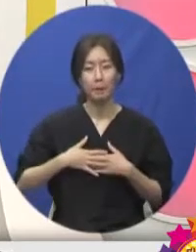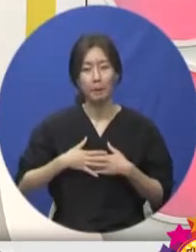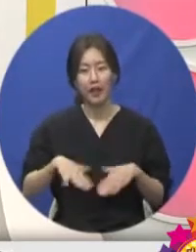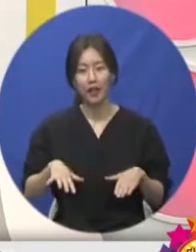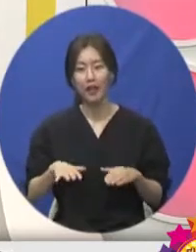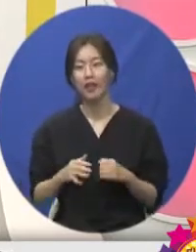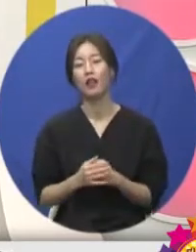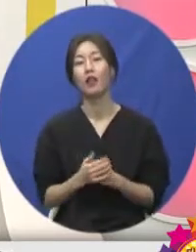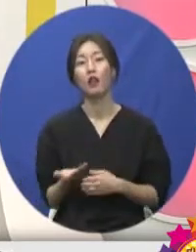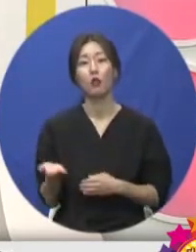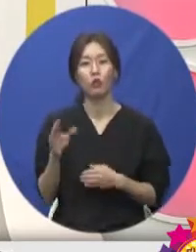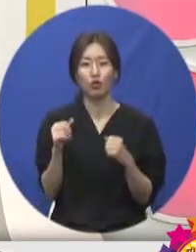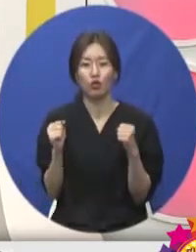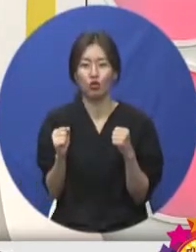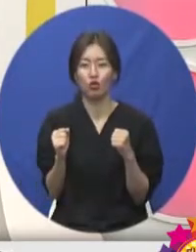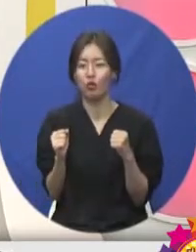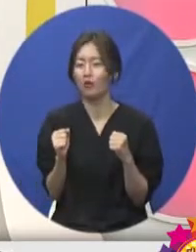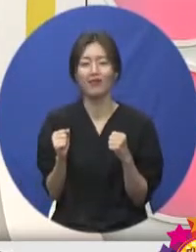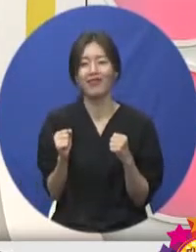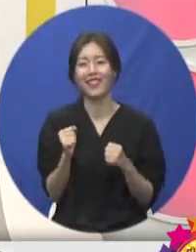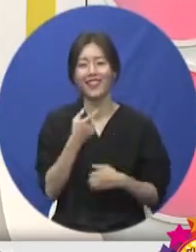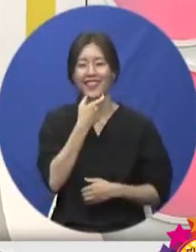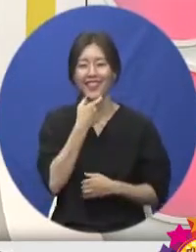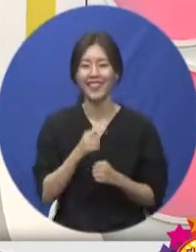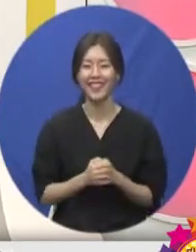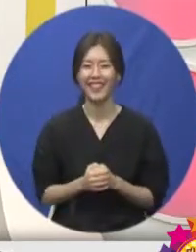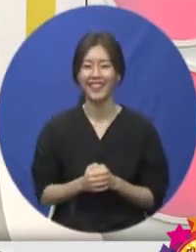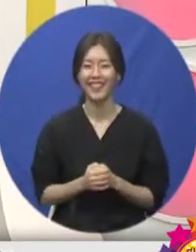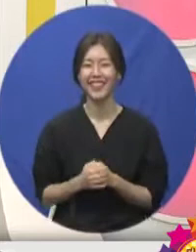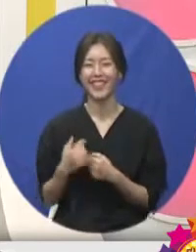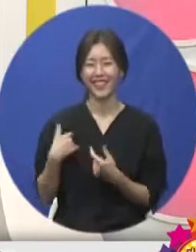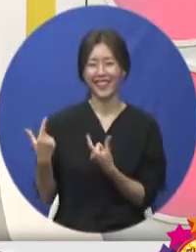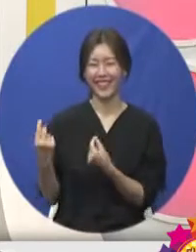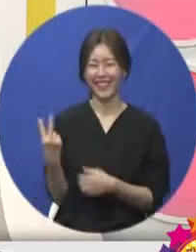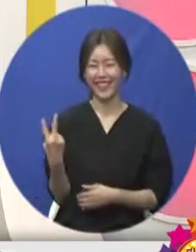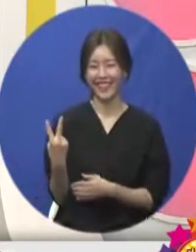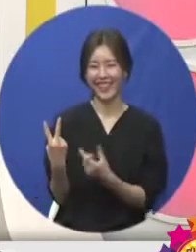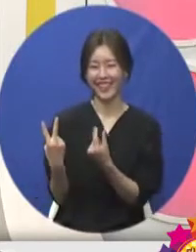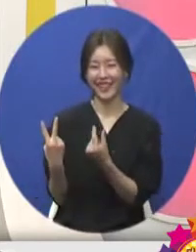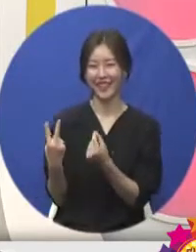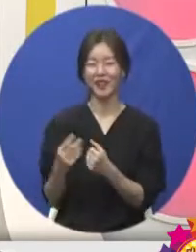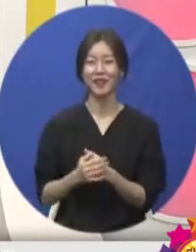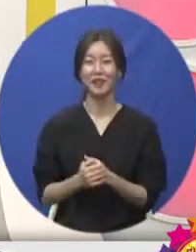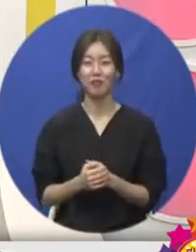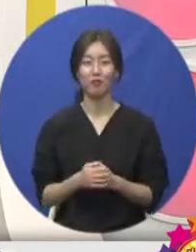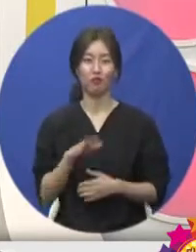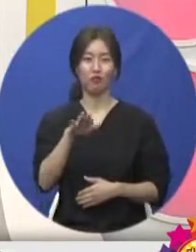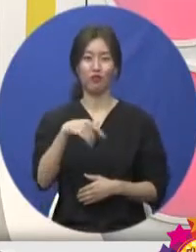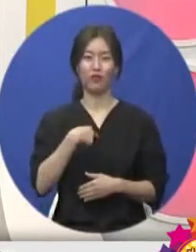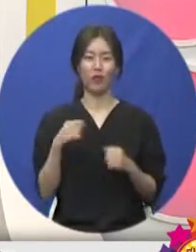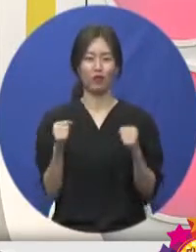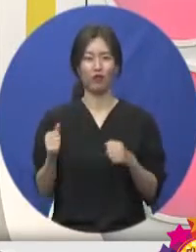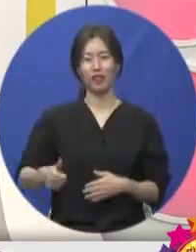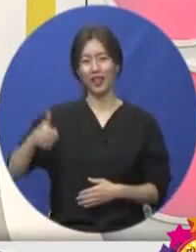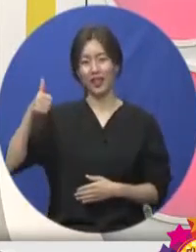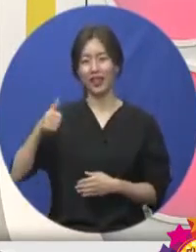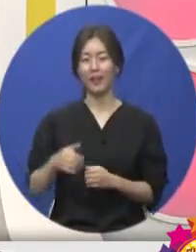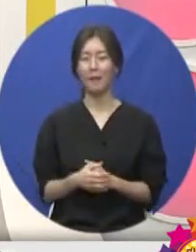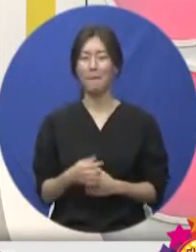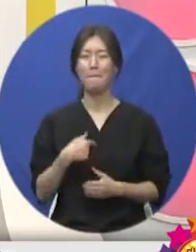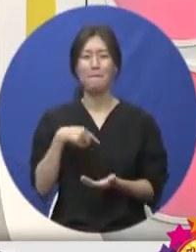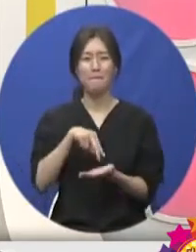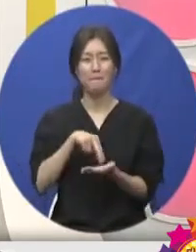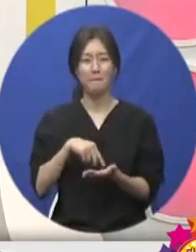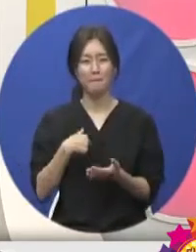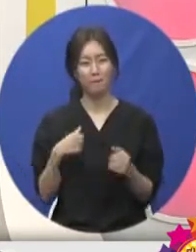또 건다가 추운 것도 빨 못 견뎌요 또. 맞아. 저도 그래. 저는 오히려 추운 게 더 낫더라고요. 나도 추운 게 좀 더 나아요. 왜냐하면